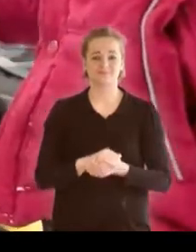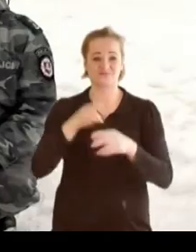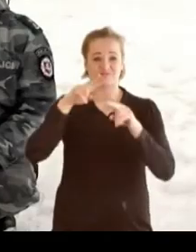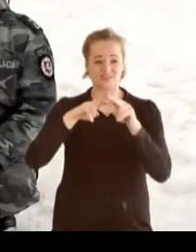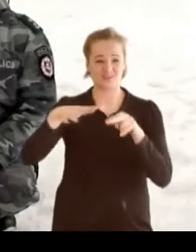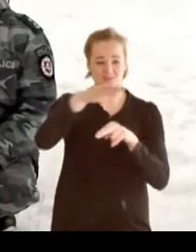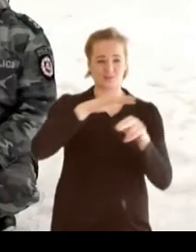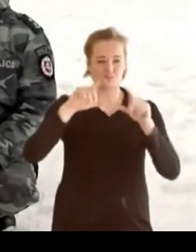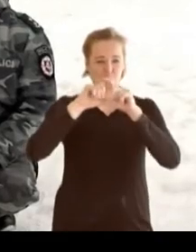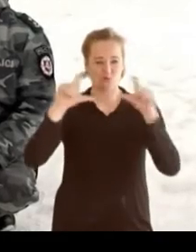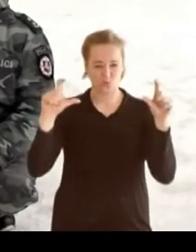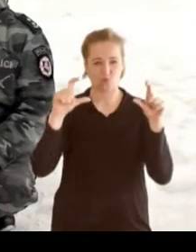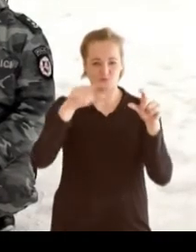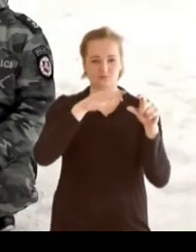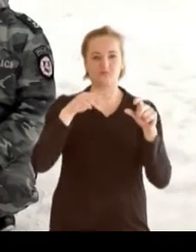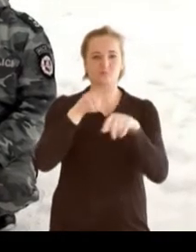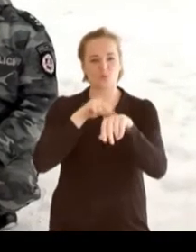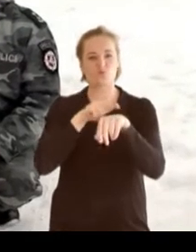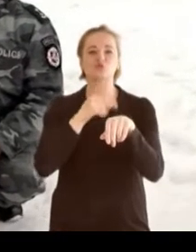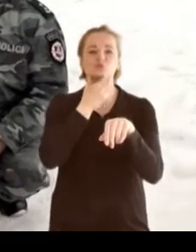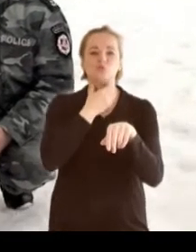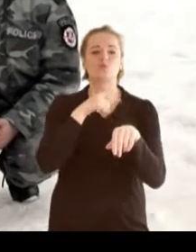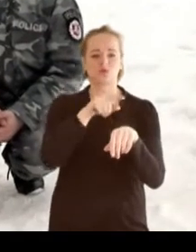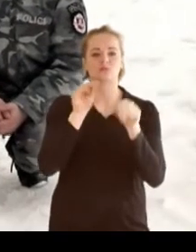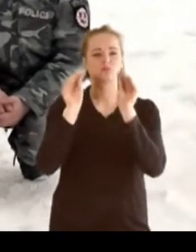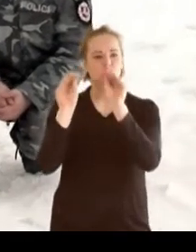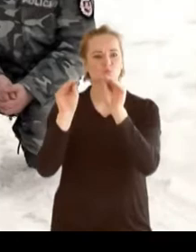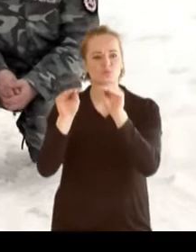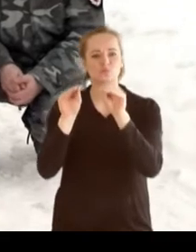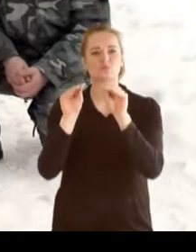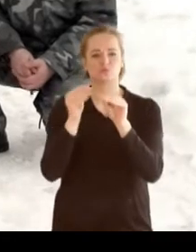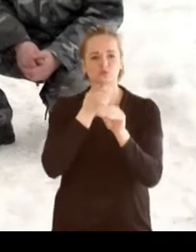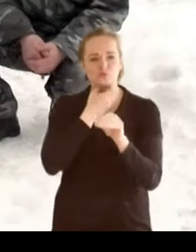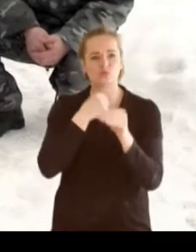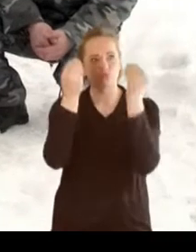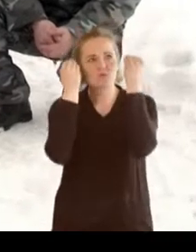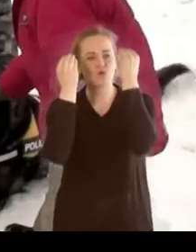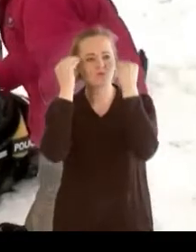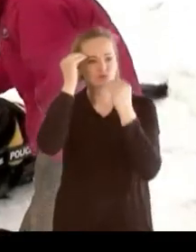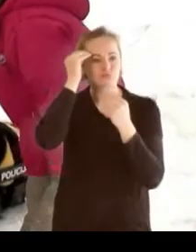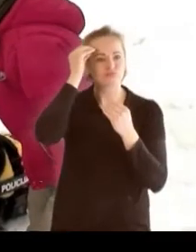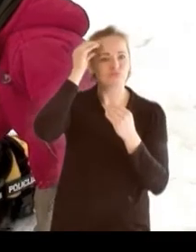mokykla, kurioje dresuojami šunys ir ruošiami policijos kinologai.